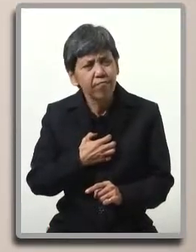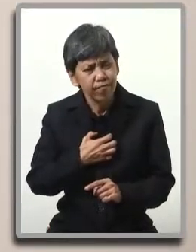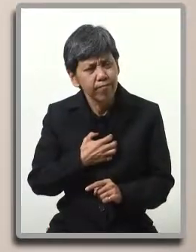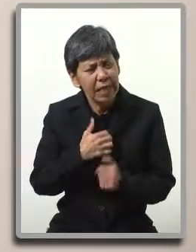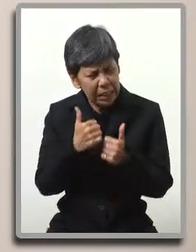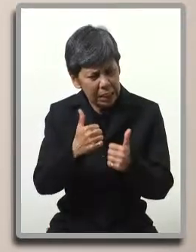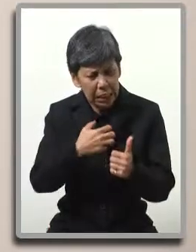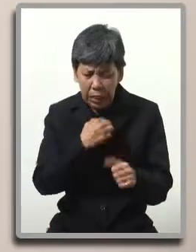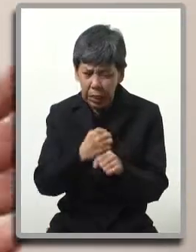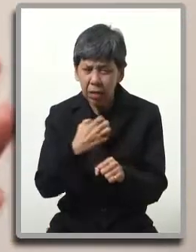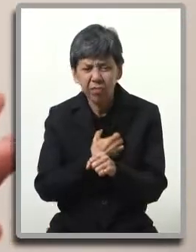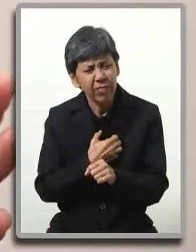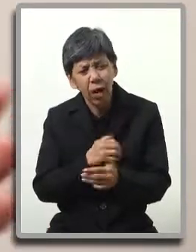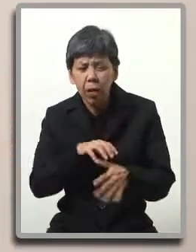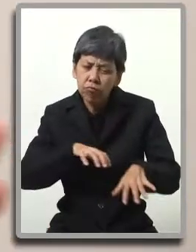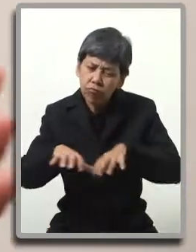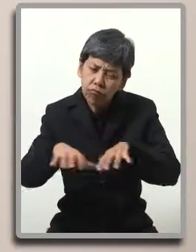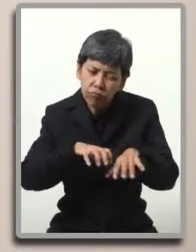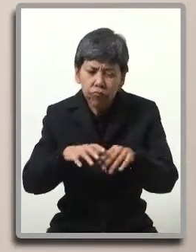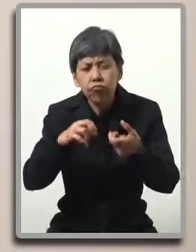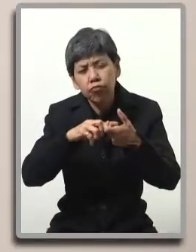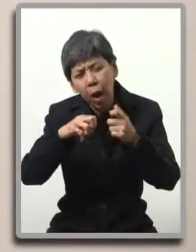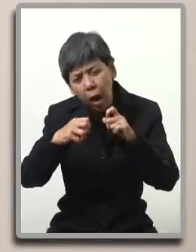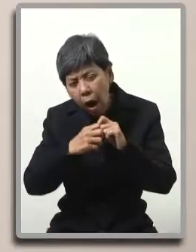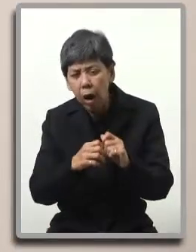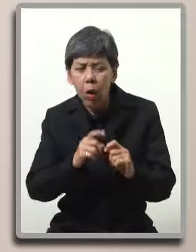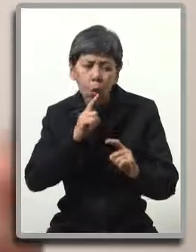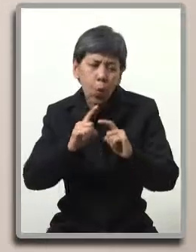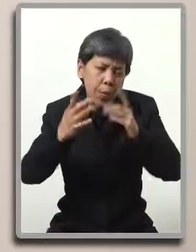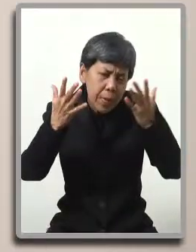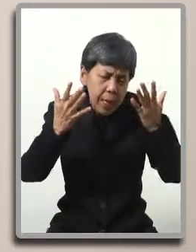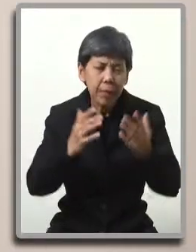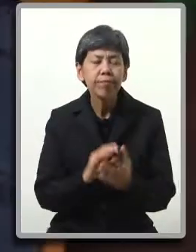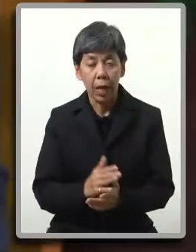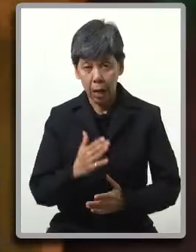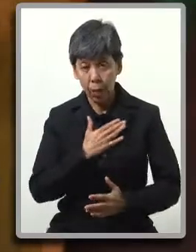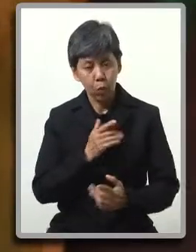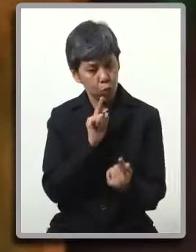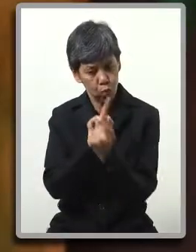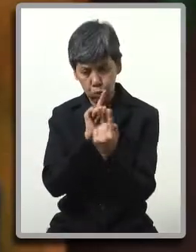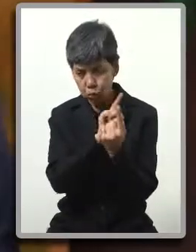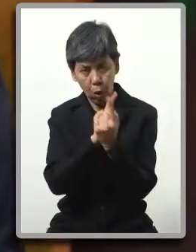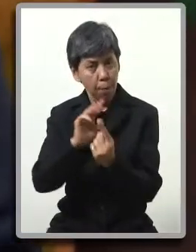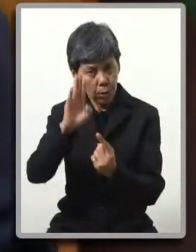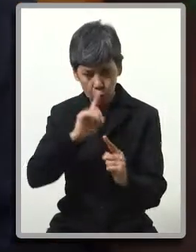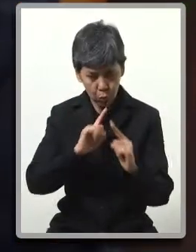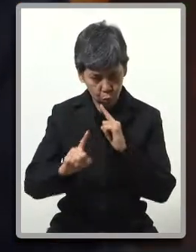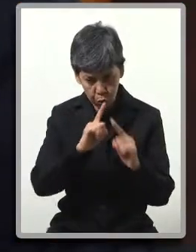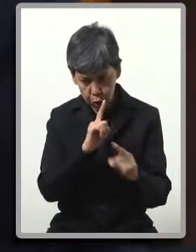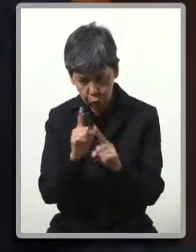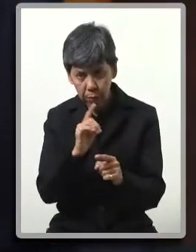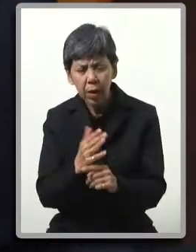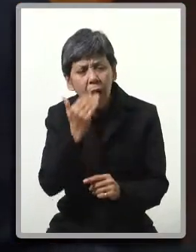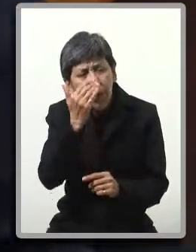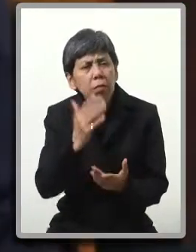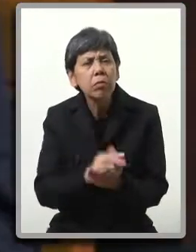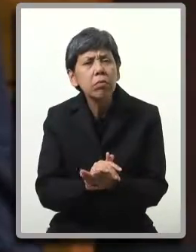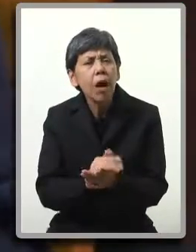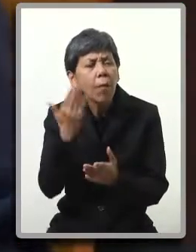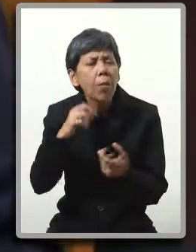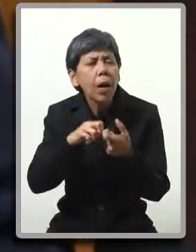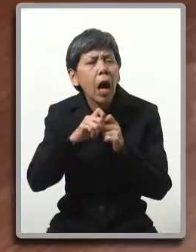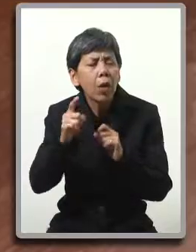การเป็นคนดีเพียงแต่ว่าอาจจะขาดการบริหารจัดการขาดการพูดคุย คือผมคุยกับผู้ประกอบการระยะหลังนะถามว่า